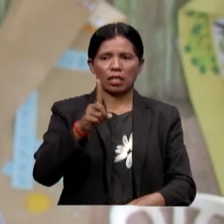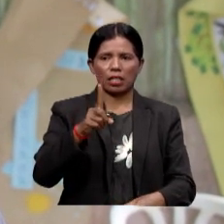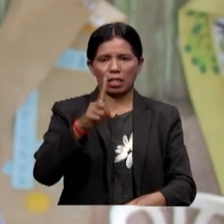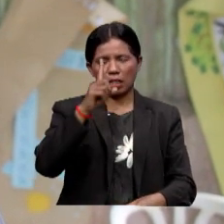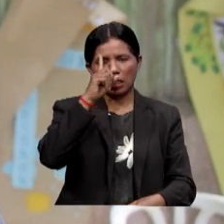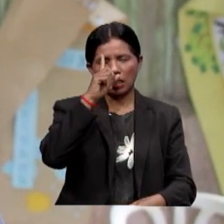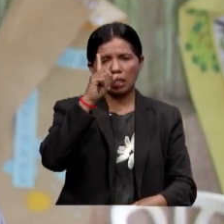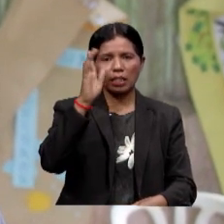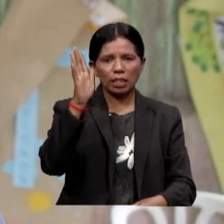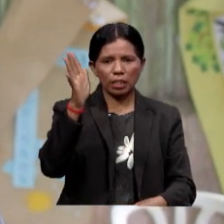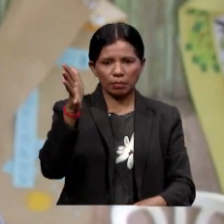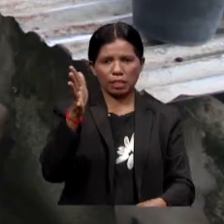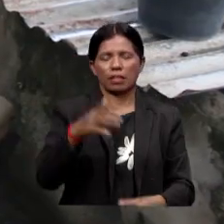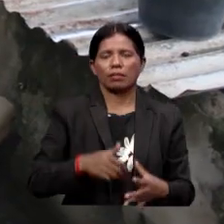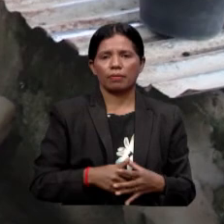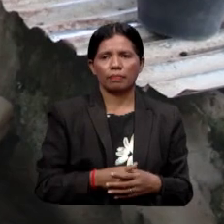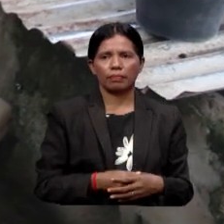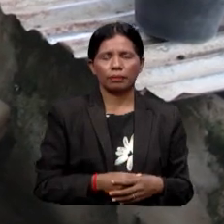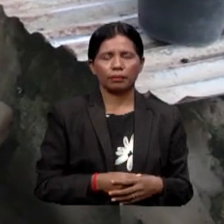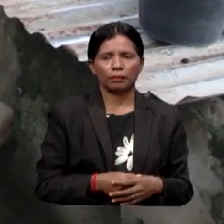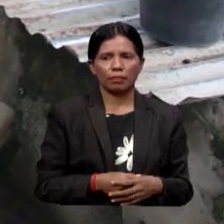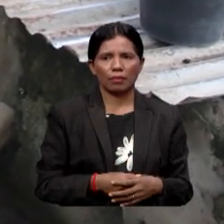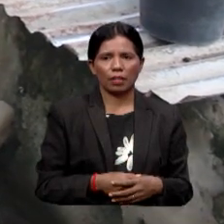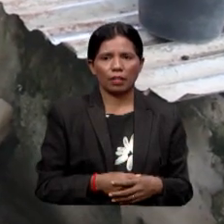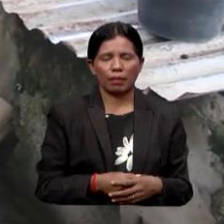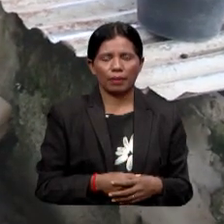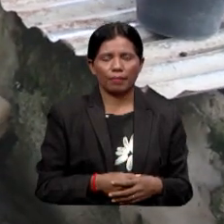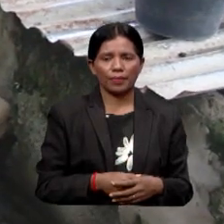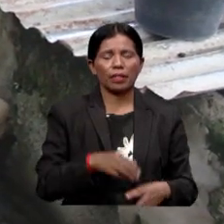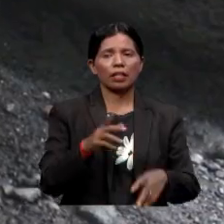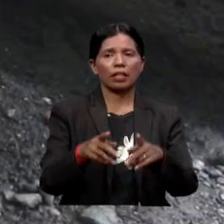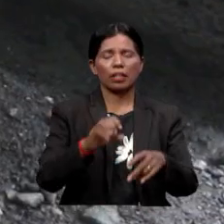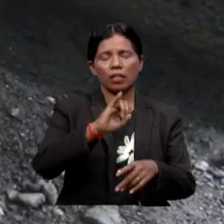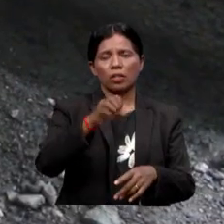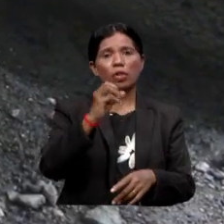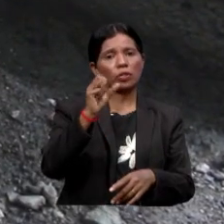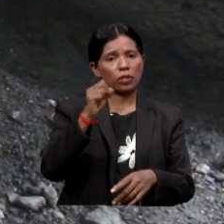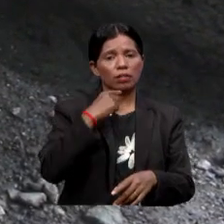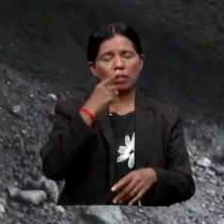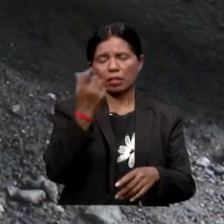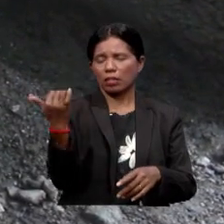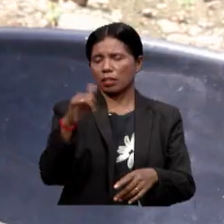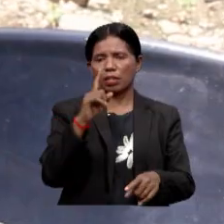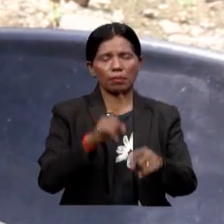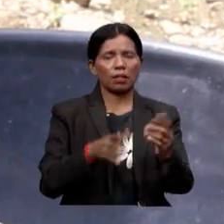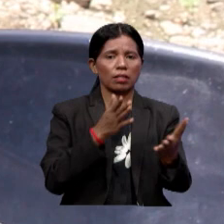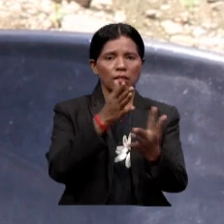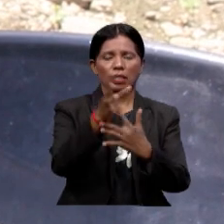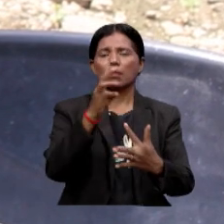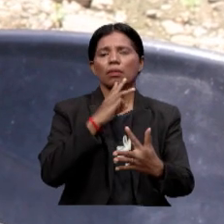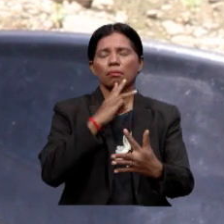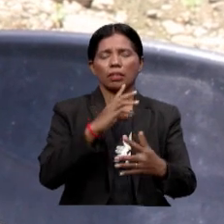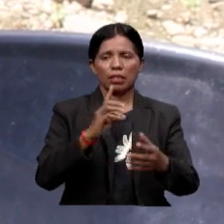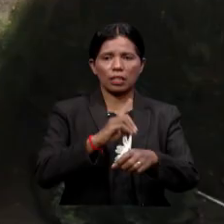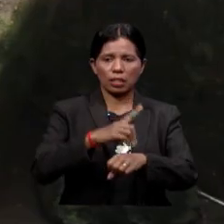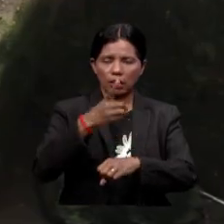5 sen ida ne maka ya comunidade de Amaral hateten sira la bela se sabemos Ha foi na acontece inundação